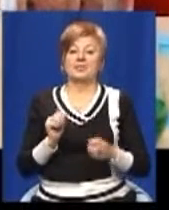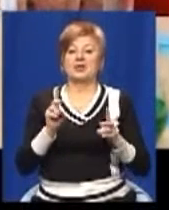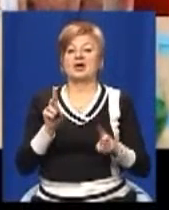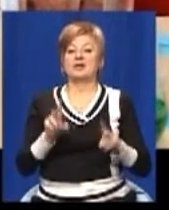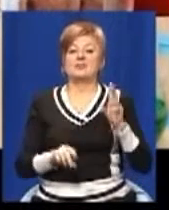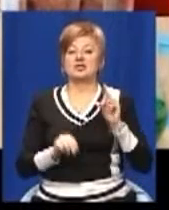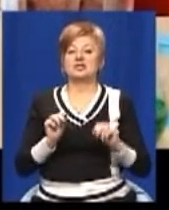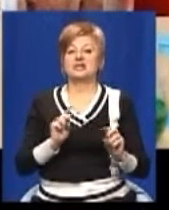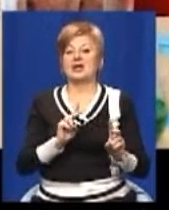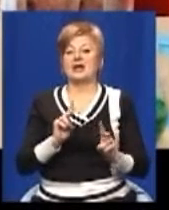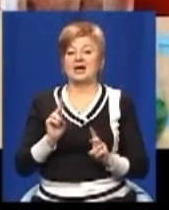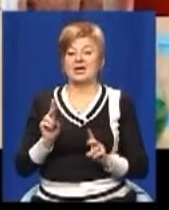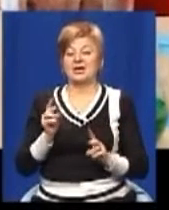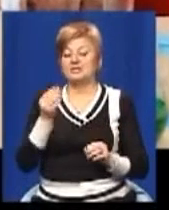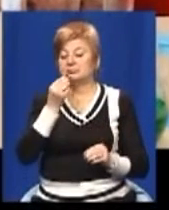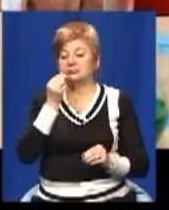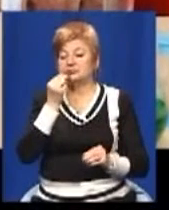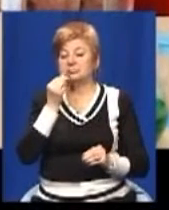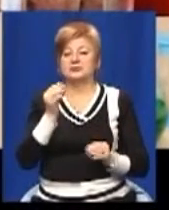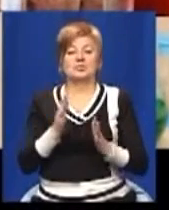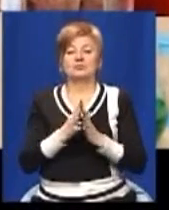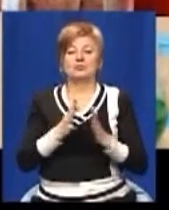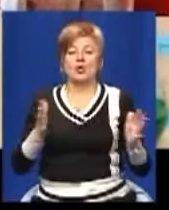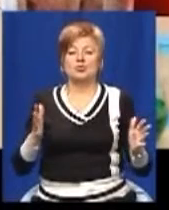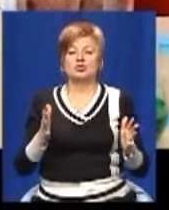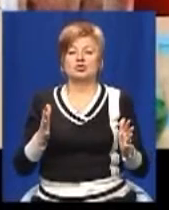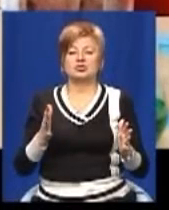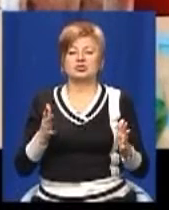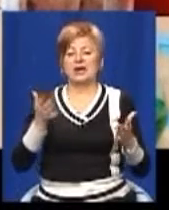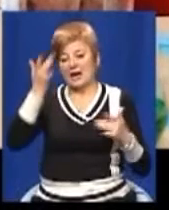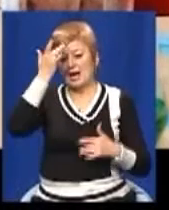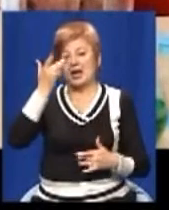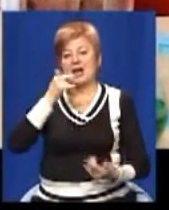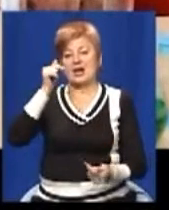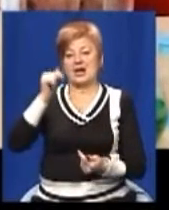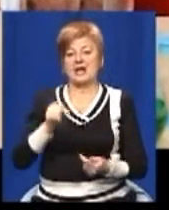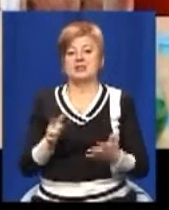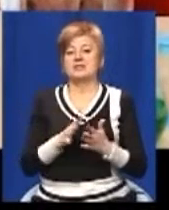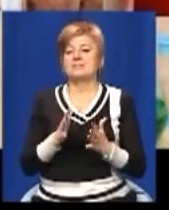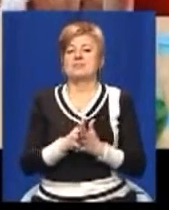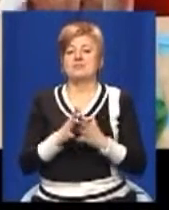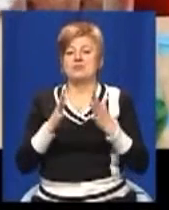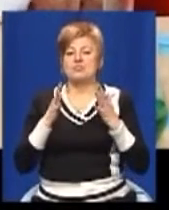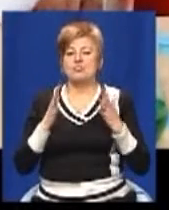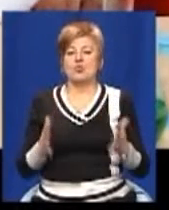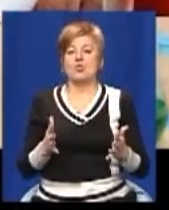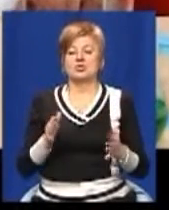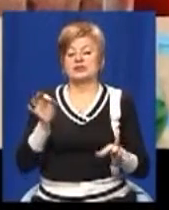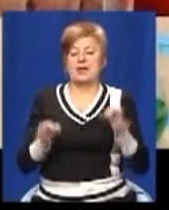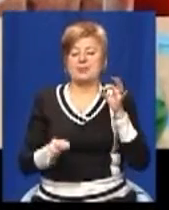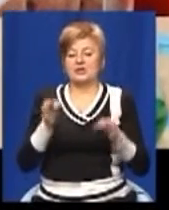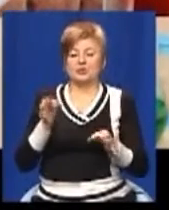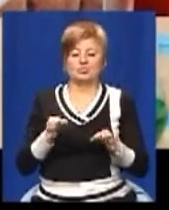вважаєте, яка страва найбільш така літня, найбільш на